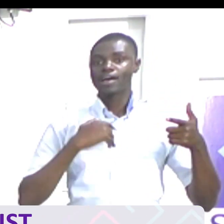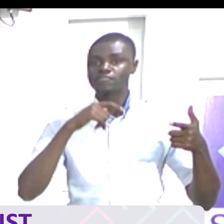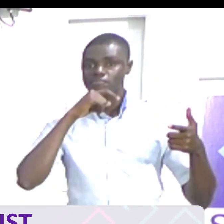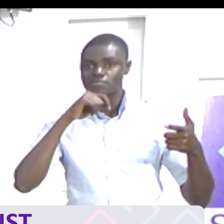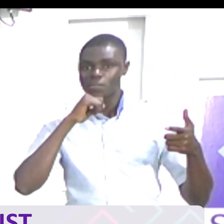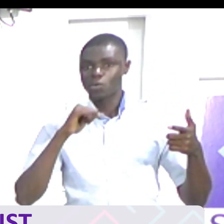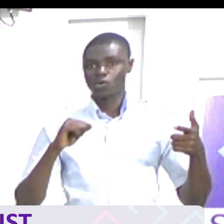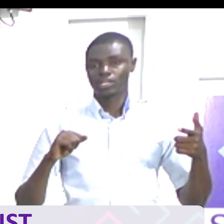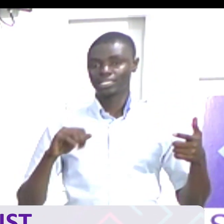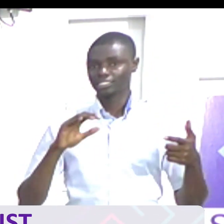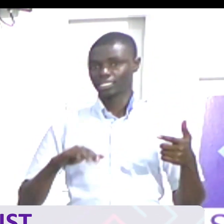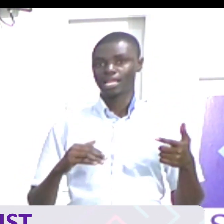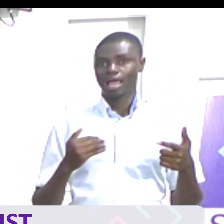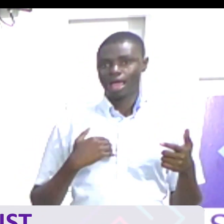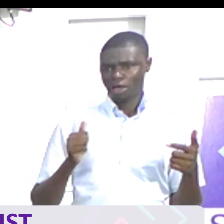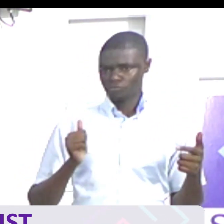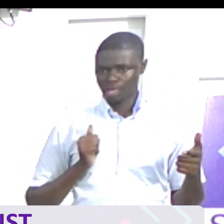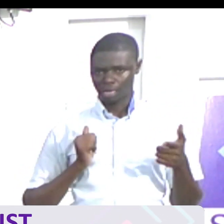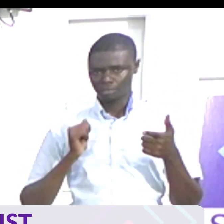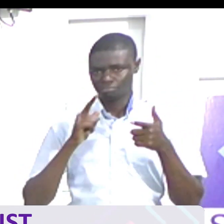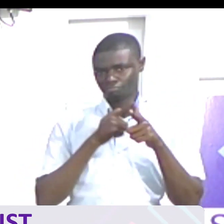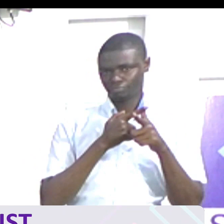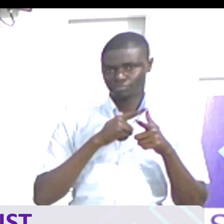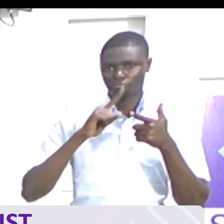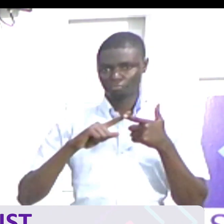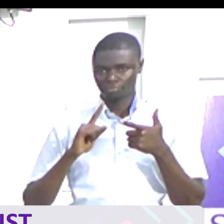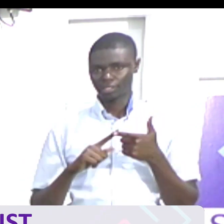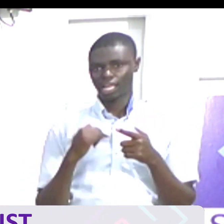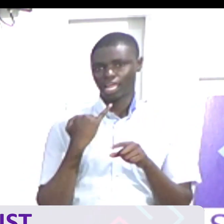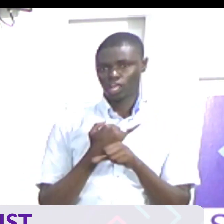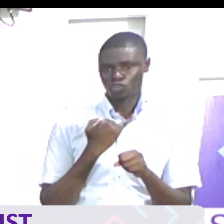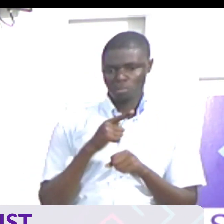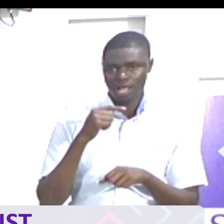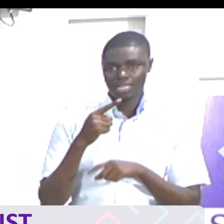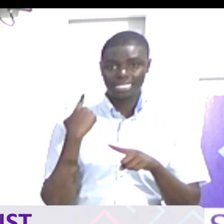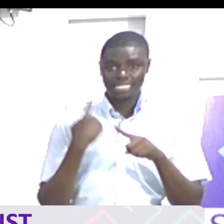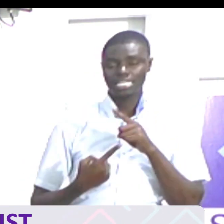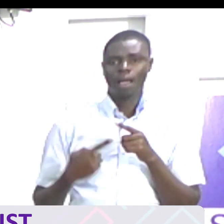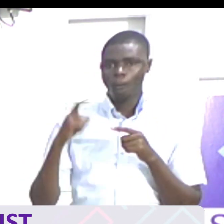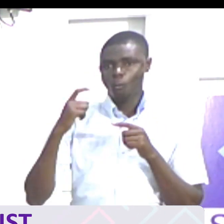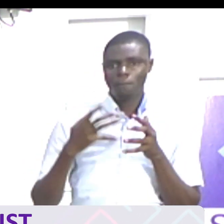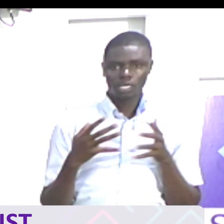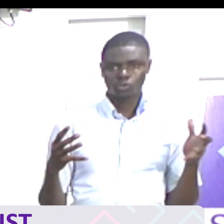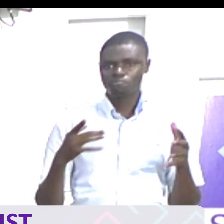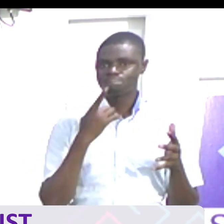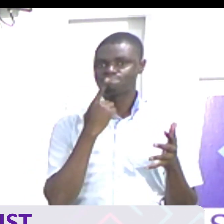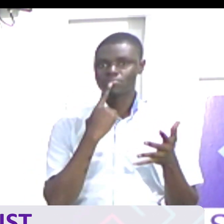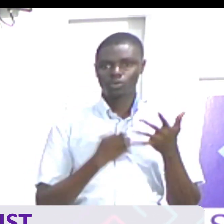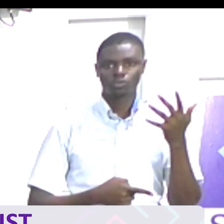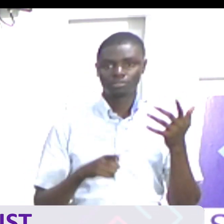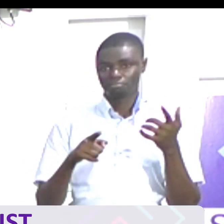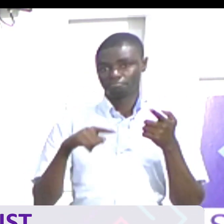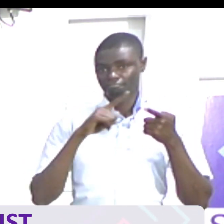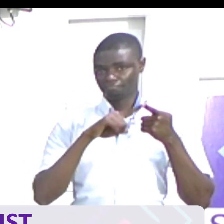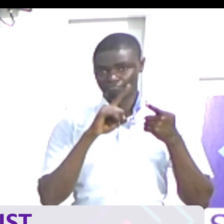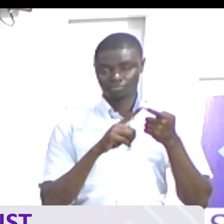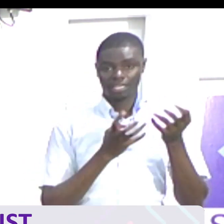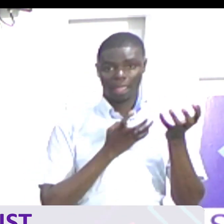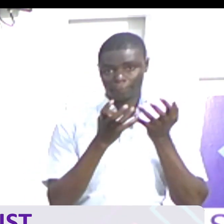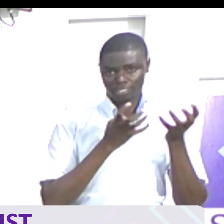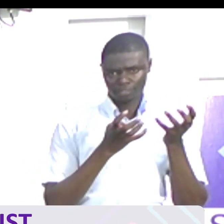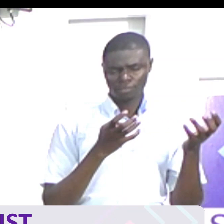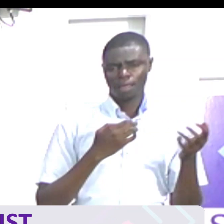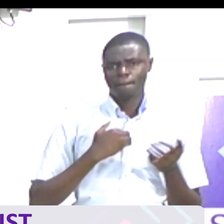garden. Kweli. Alafu sasa kuna ya busy. Kweli. Najua hii mwaka tumesema ni kugrow, acha tuseme tu ya busy. Ya busy. Ya